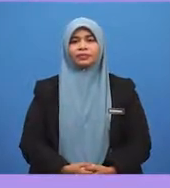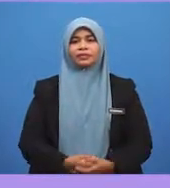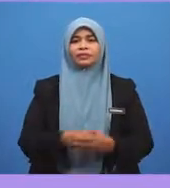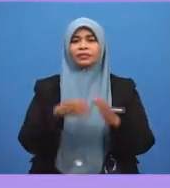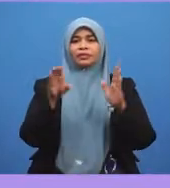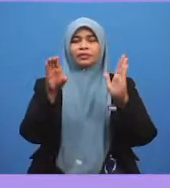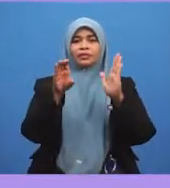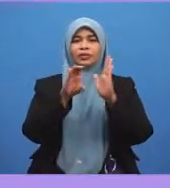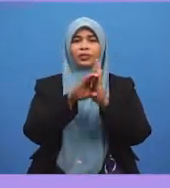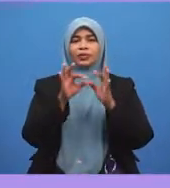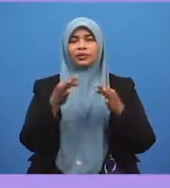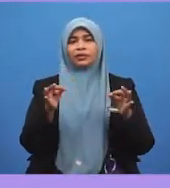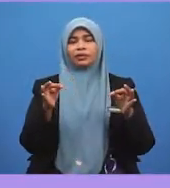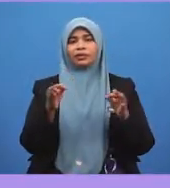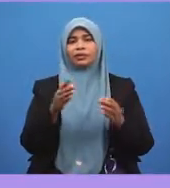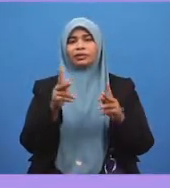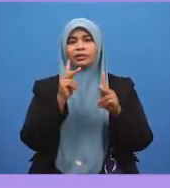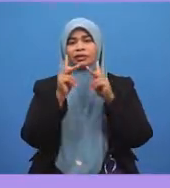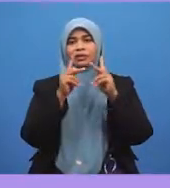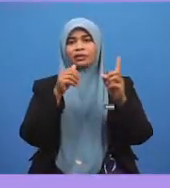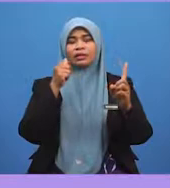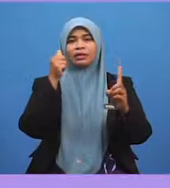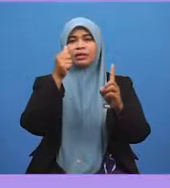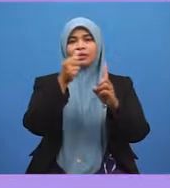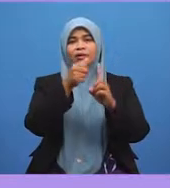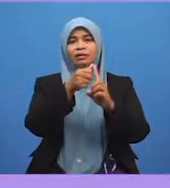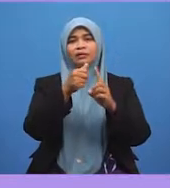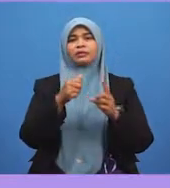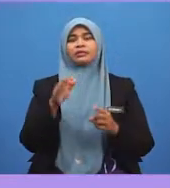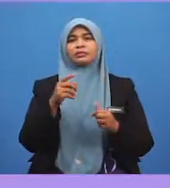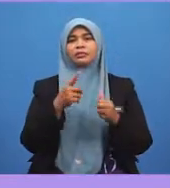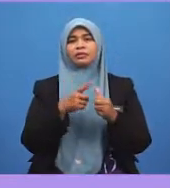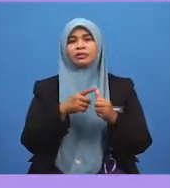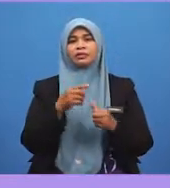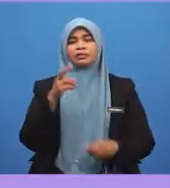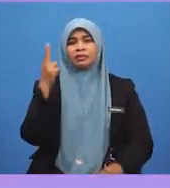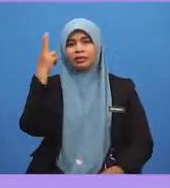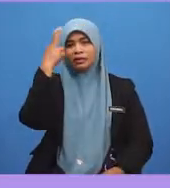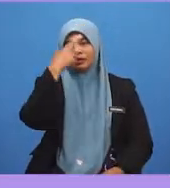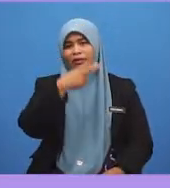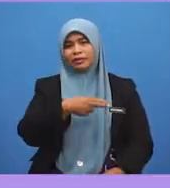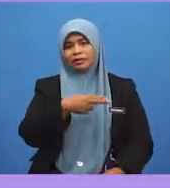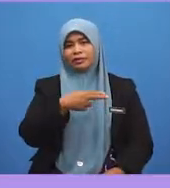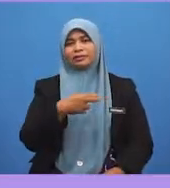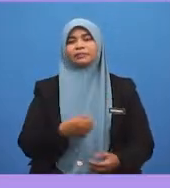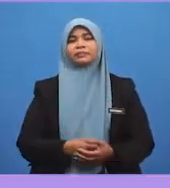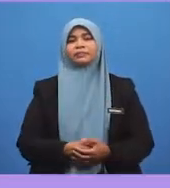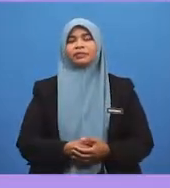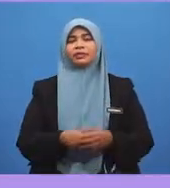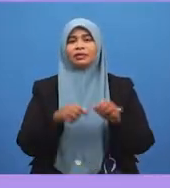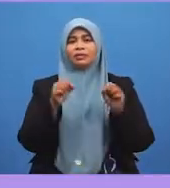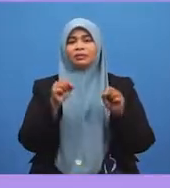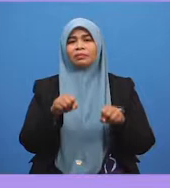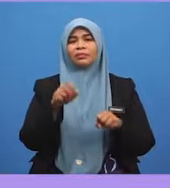Contoh ayat bagi kata arah yang pertama ialah hadapan. Bolehkah